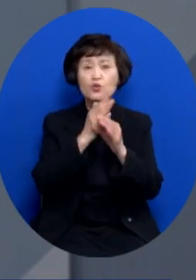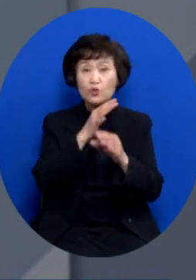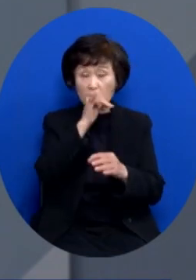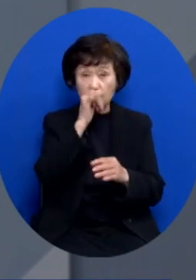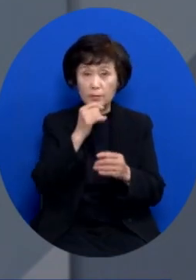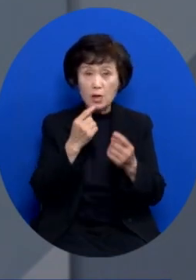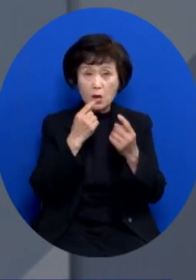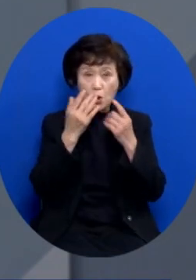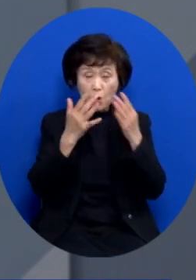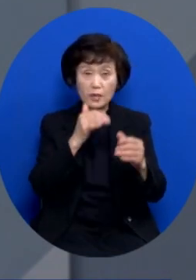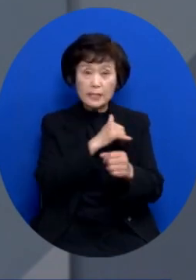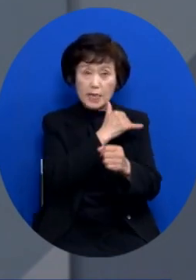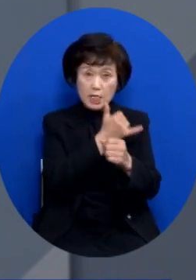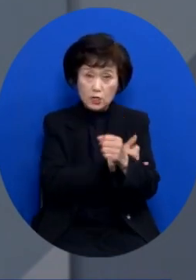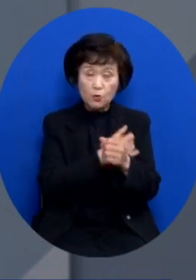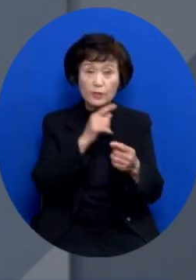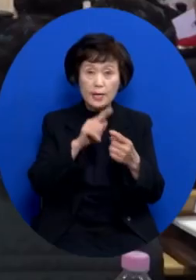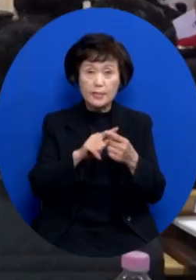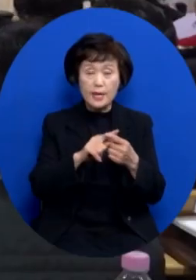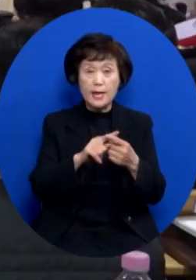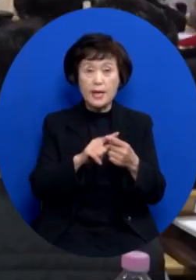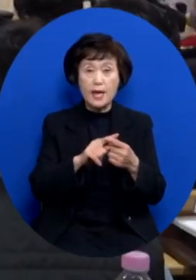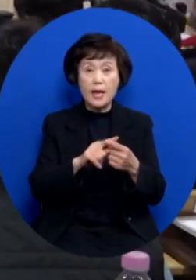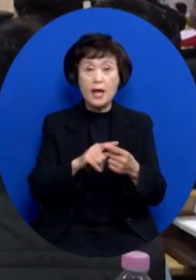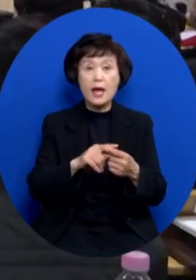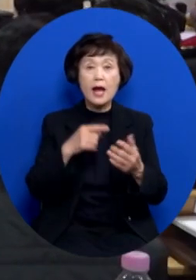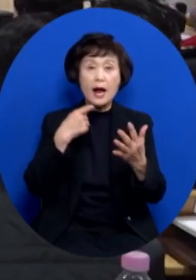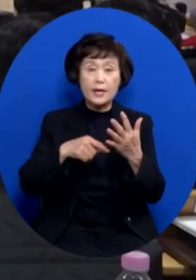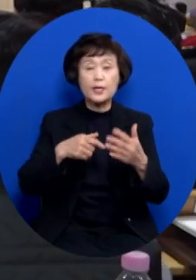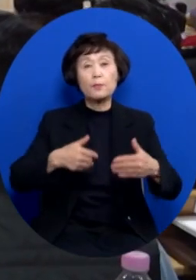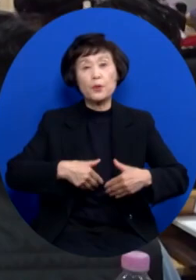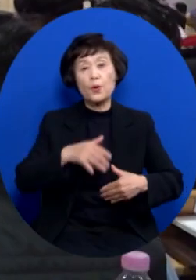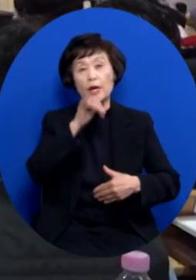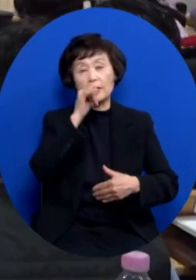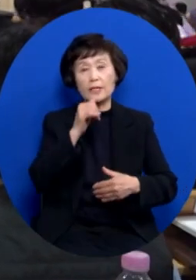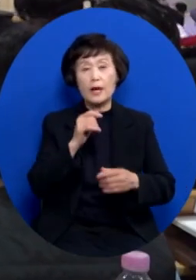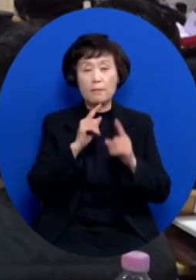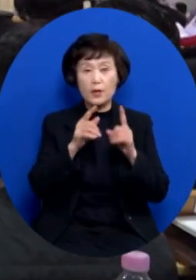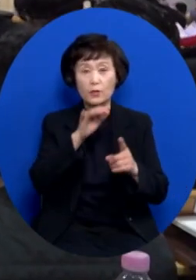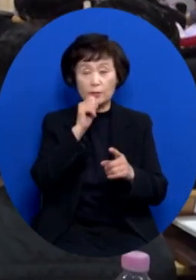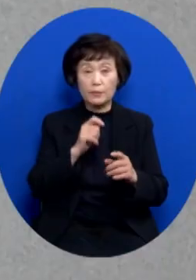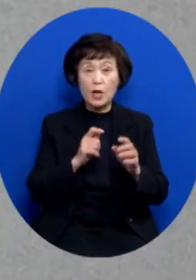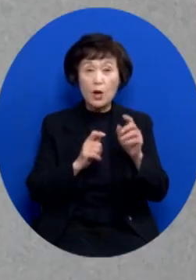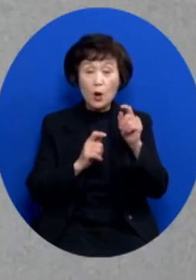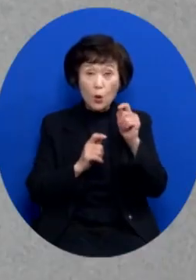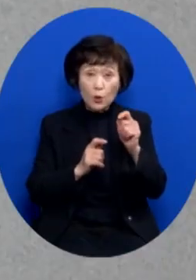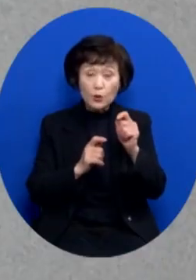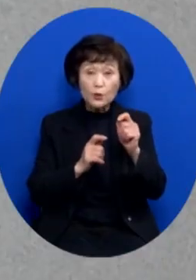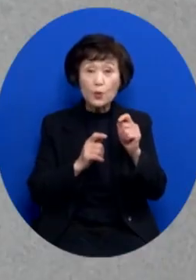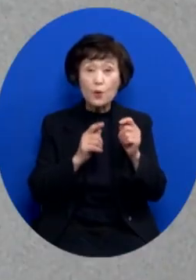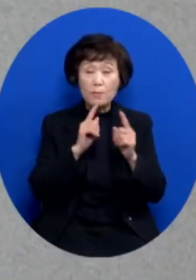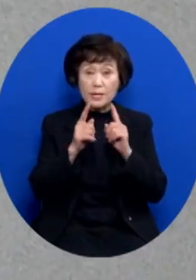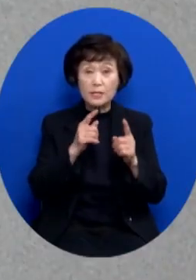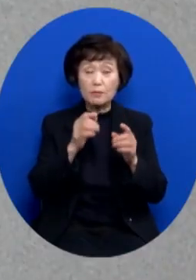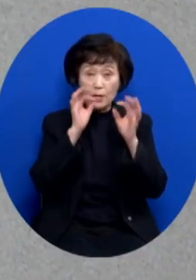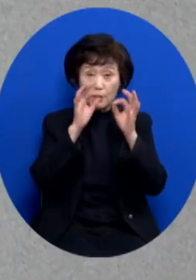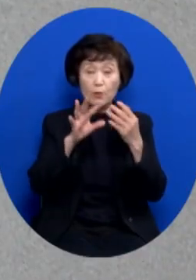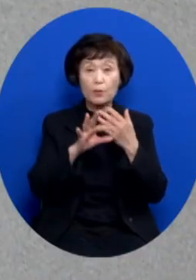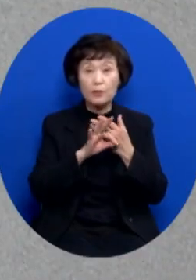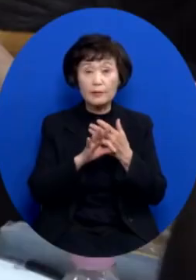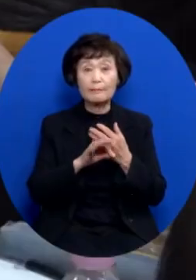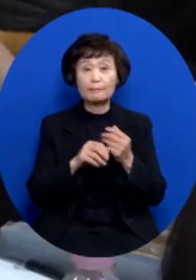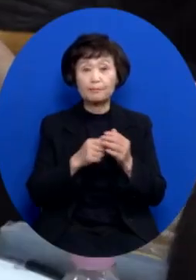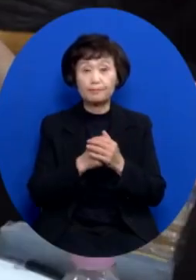정확하게 인권에 대해서 바르게 정확히 알고 알아야 된다. 그래서 저는 고린도 후서 10장 4절에서 우선 나오는 말씀을 좀 말씀을